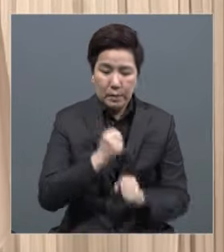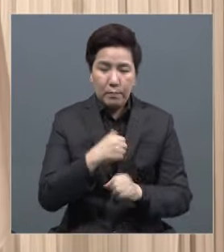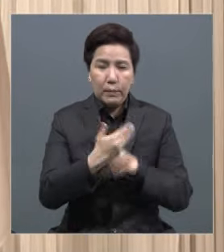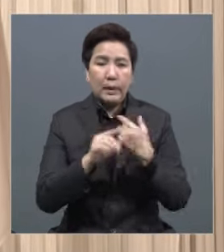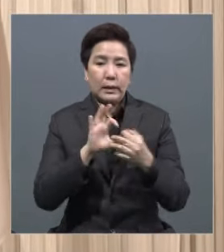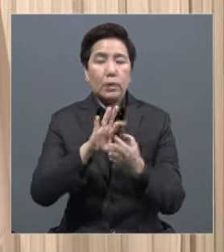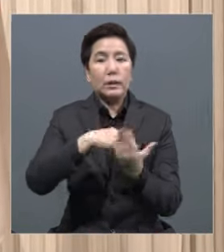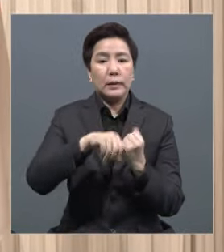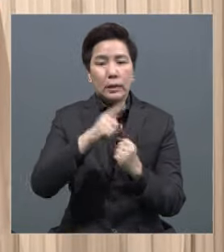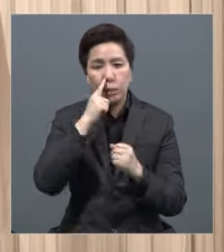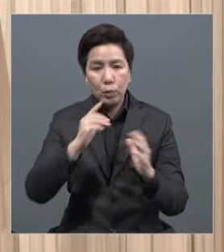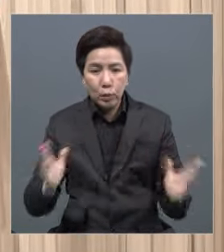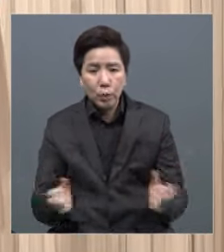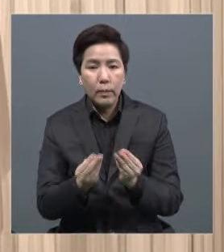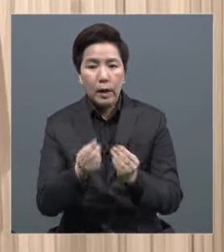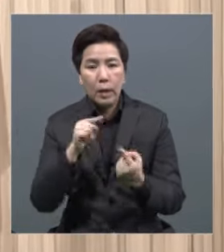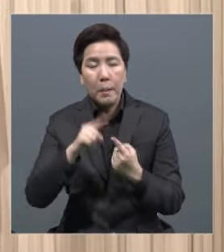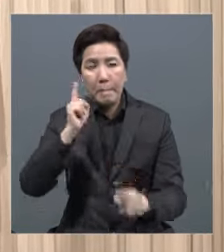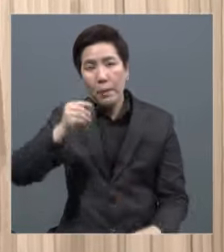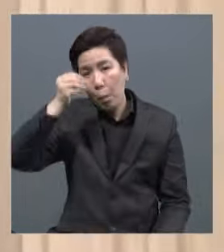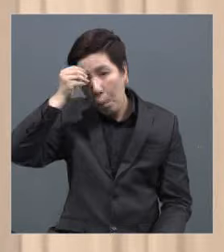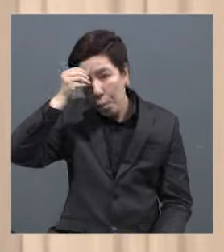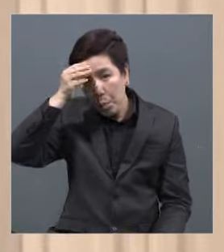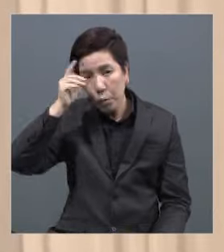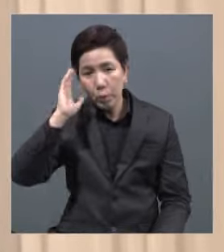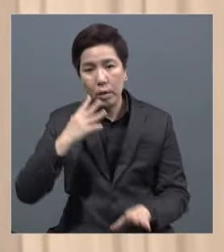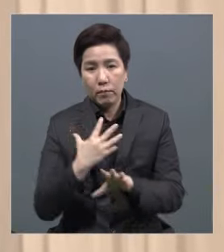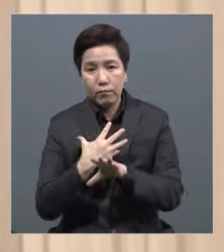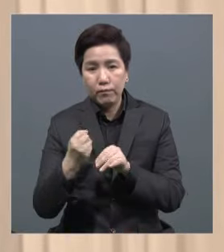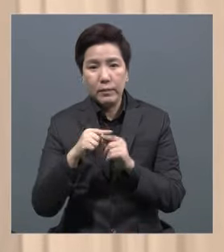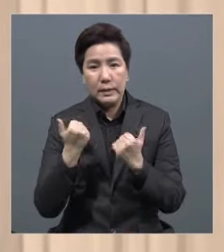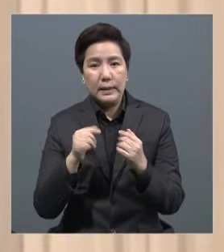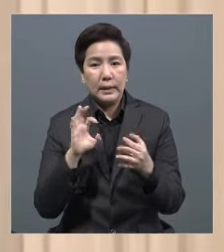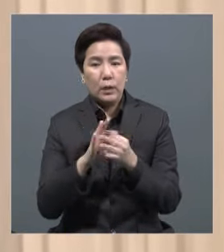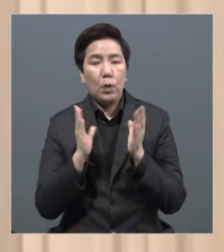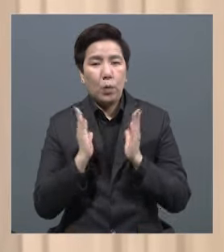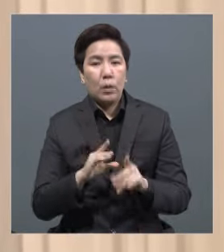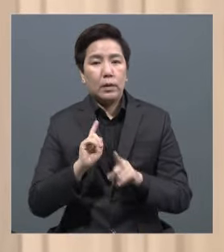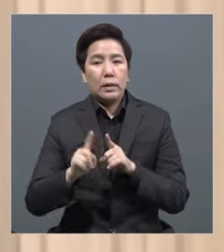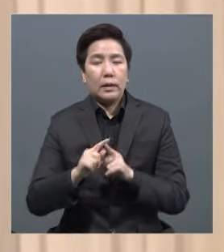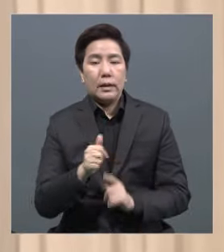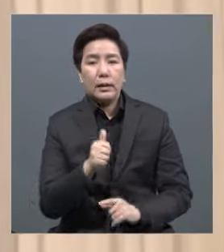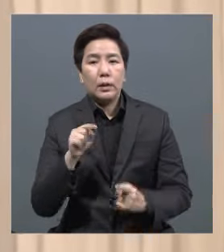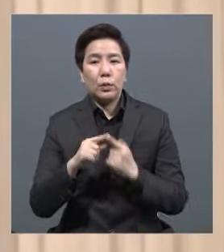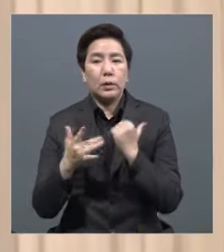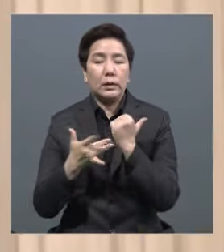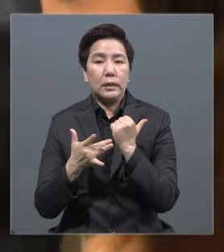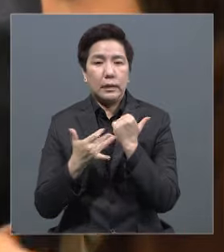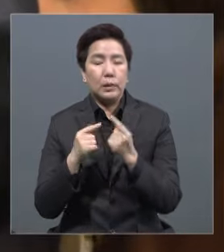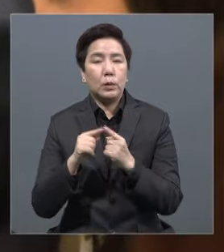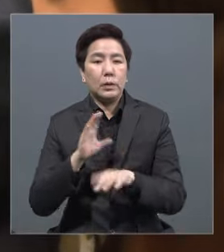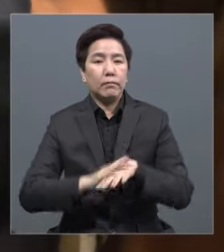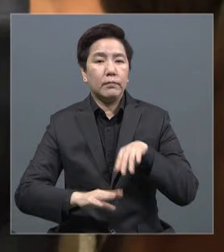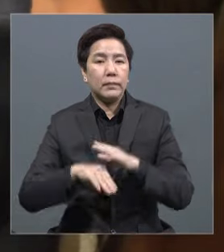เศรษฐกิจส่งเสริมการเรียนรู้แนวปฏิบัติและแลกเปลี่ยนการพัฒนาทรัพยากรมนุษย์ที่มีสมรรถนะสูงในด้านดิจิทอลและทักษะ